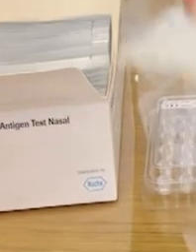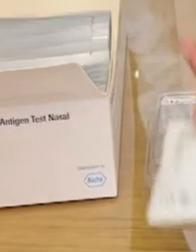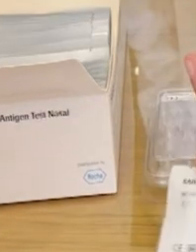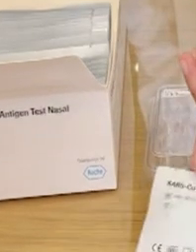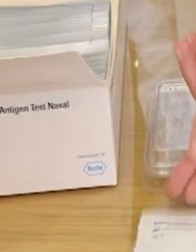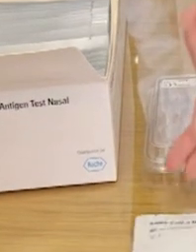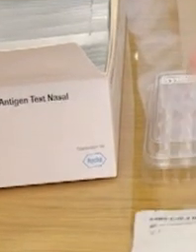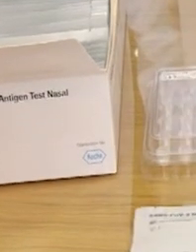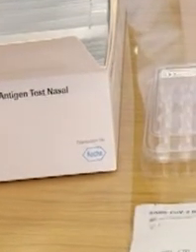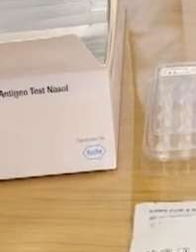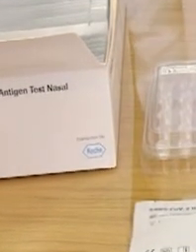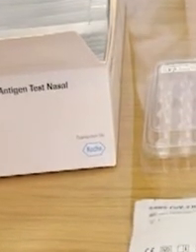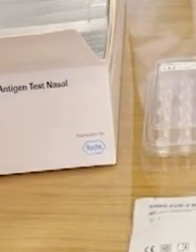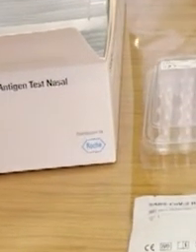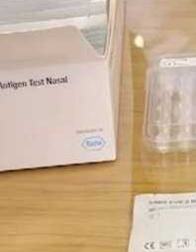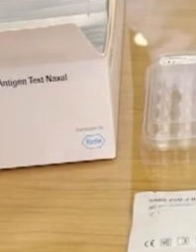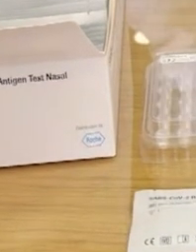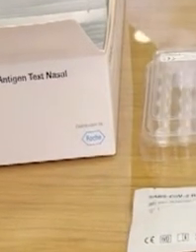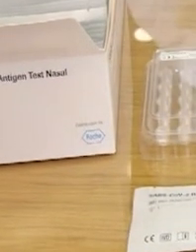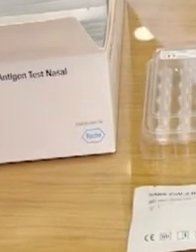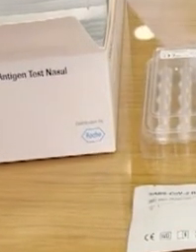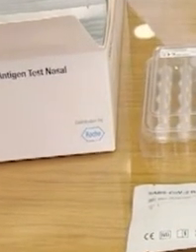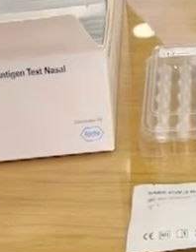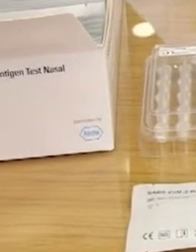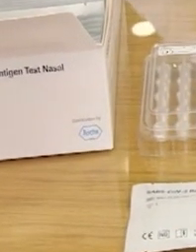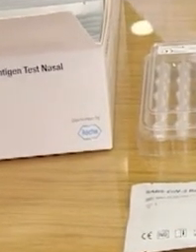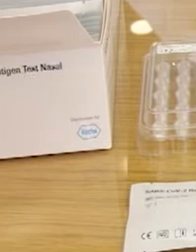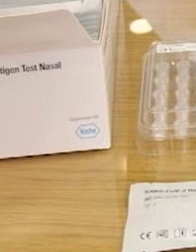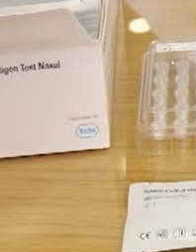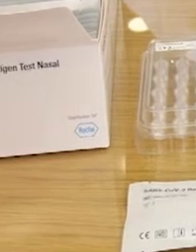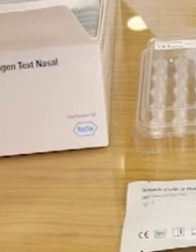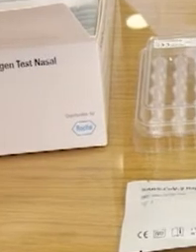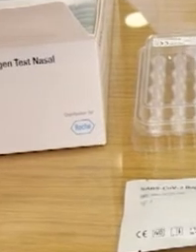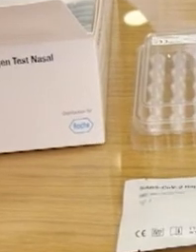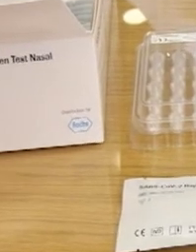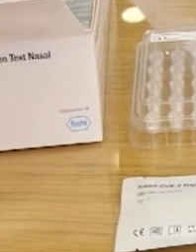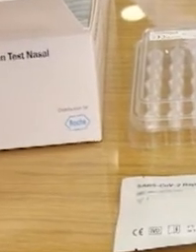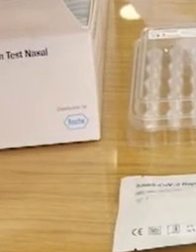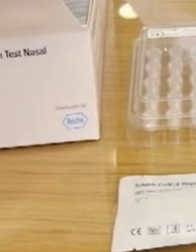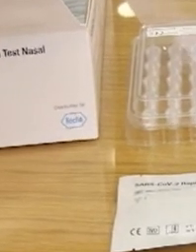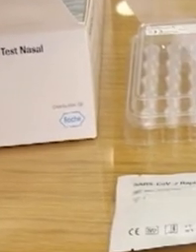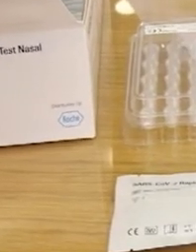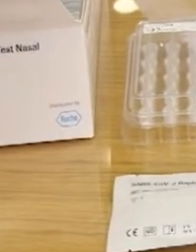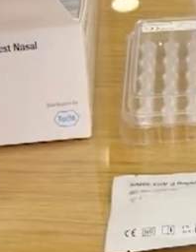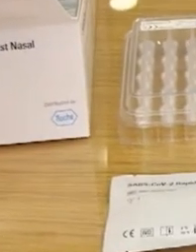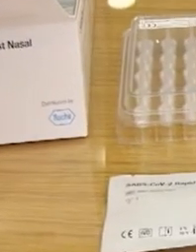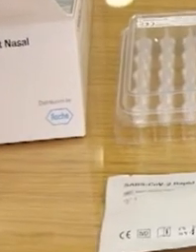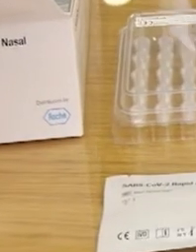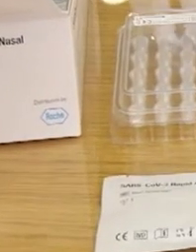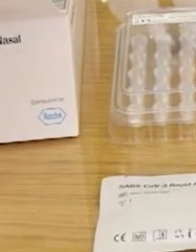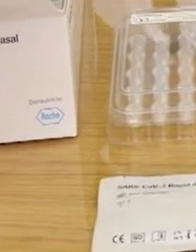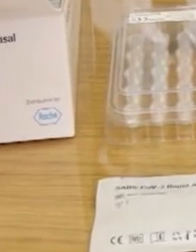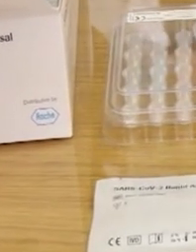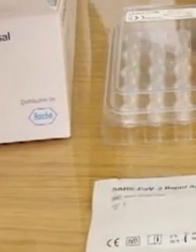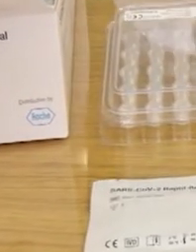φαρμακαποθηκών υπήρξε η σύμφωνη γνώμη, ενώ εκ μέρους του Πανελληνίου Φαρμακευτικού Συλλόγου ζητήθηκε μία πίστοση χρόνου προκειμένου